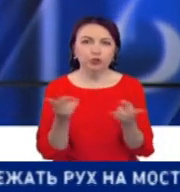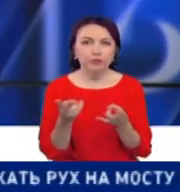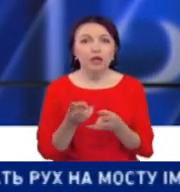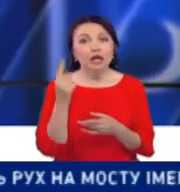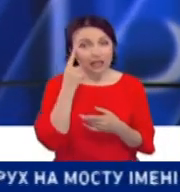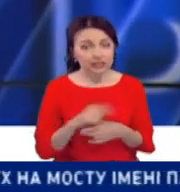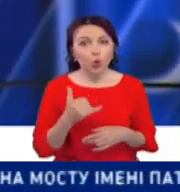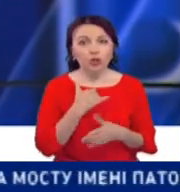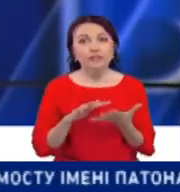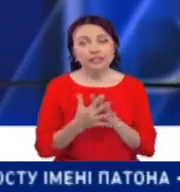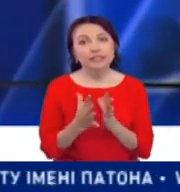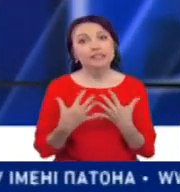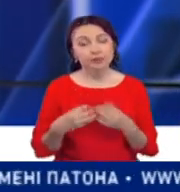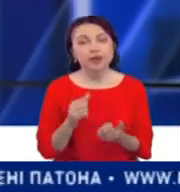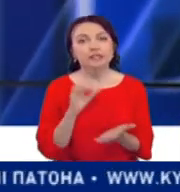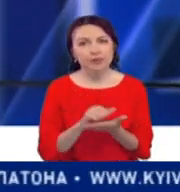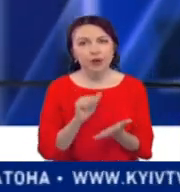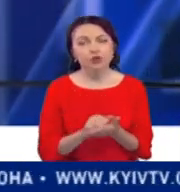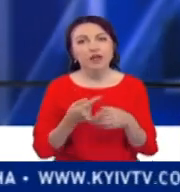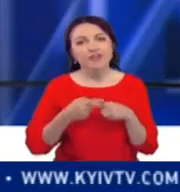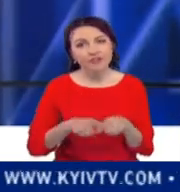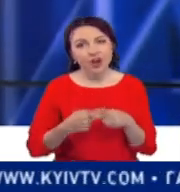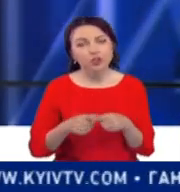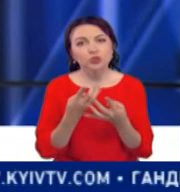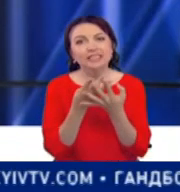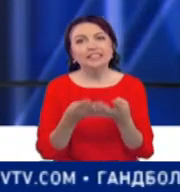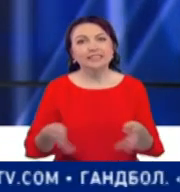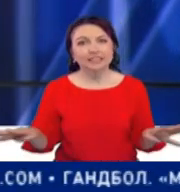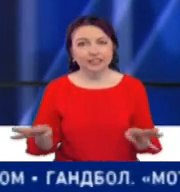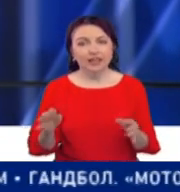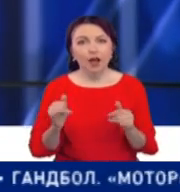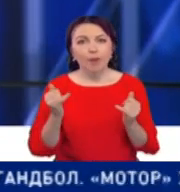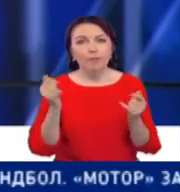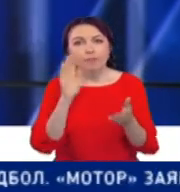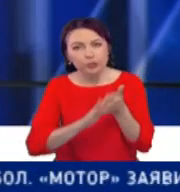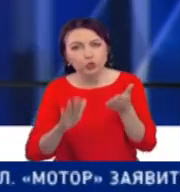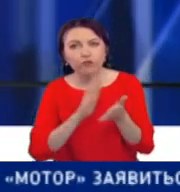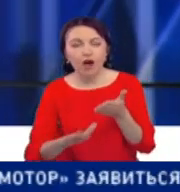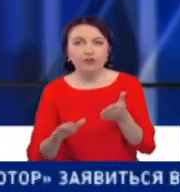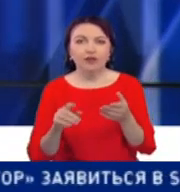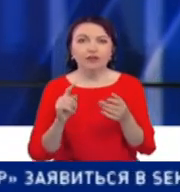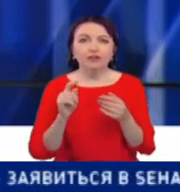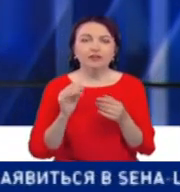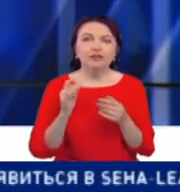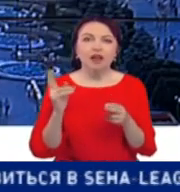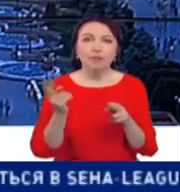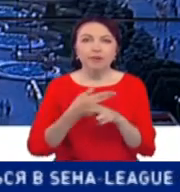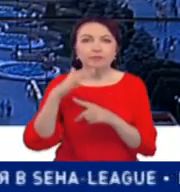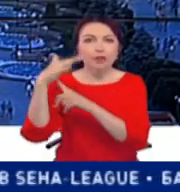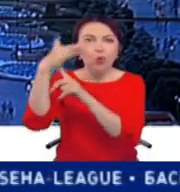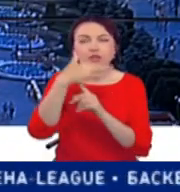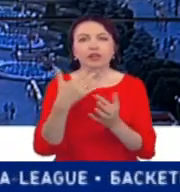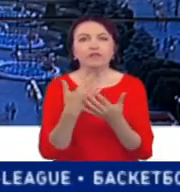селі сім'я одна займається, вони в'яжуть сітки ці маскувальні там, для безпілотників, для